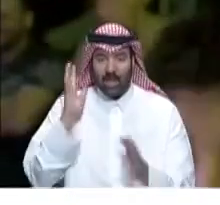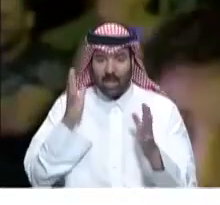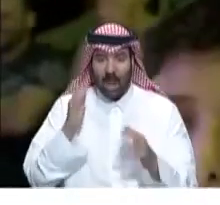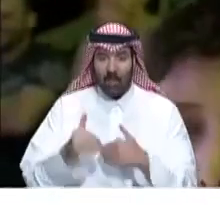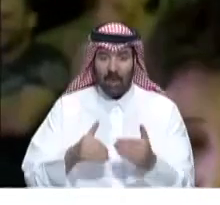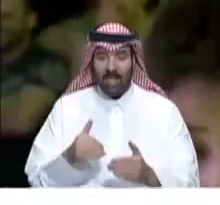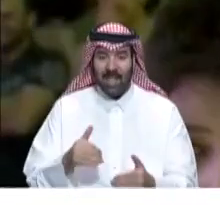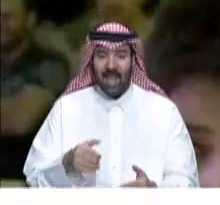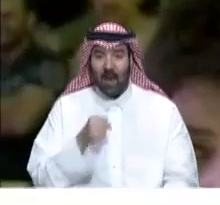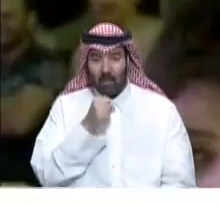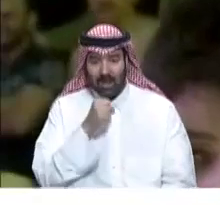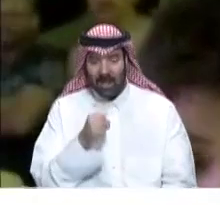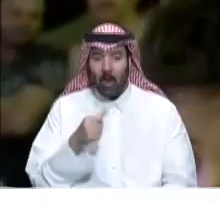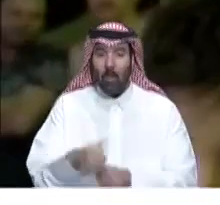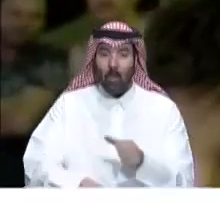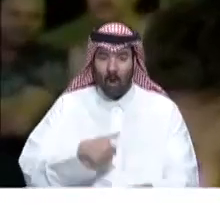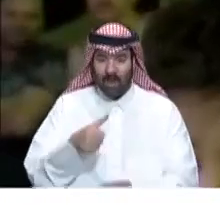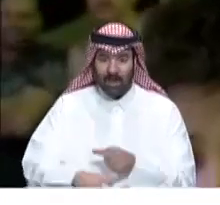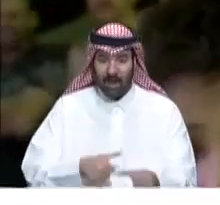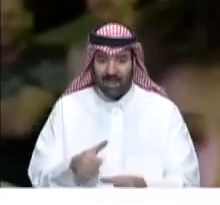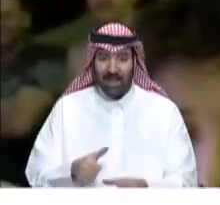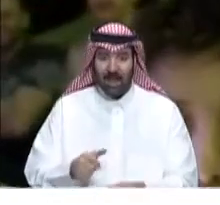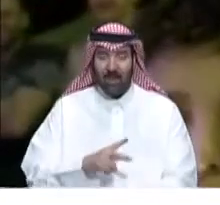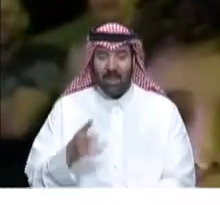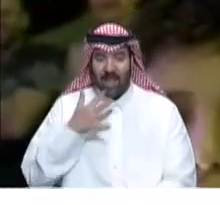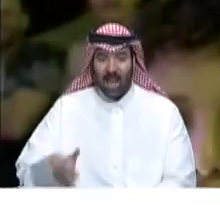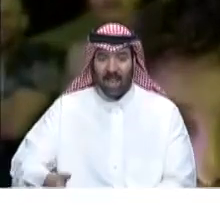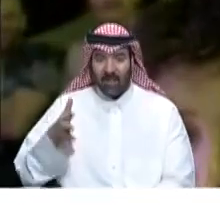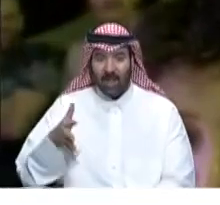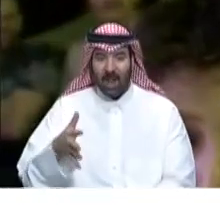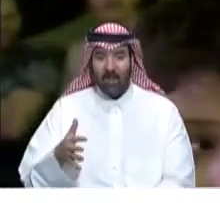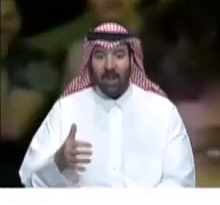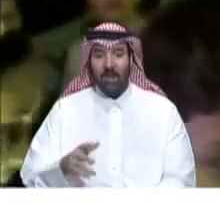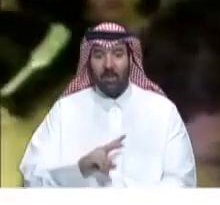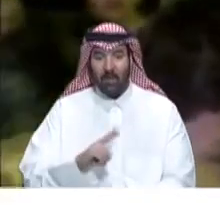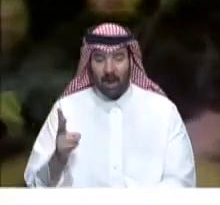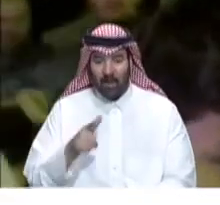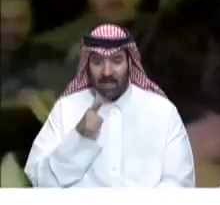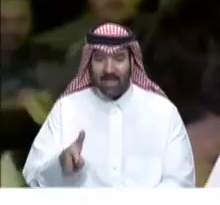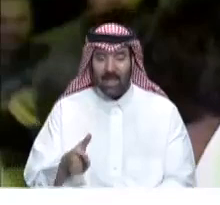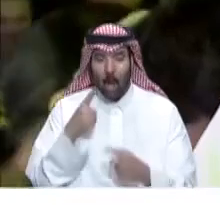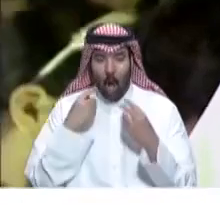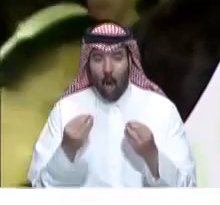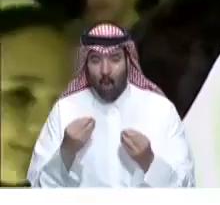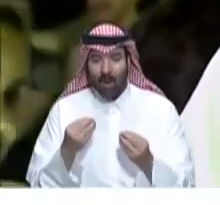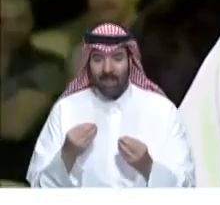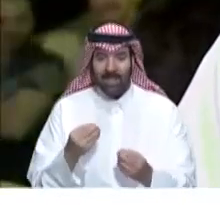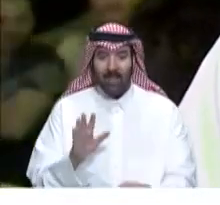عروض فلكلورية ومسابقات برضو يتخللها للأطفال والكبار وشخصيات